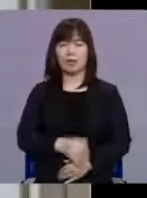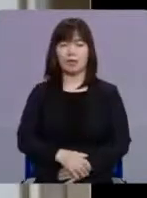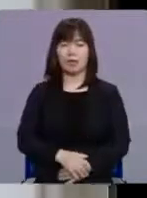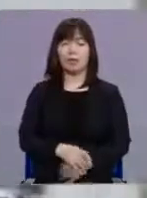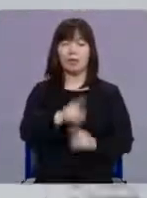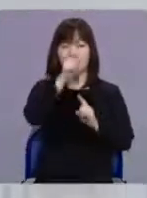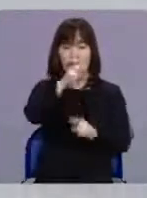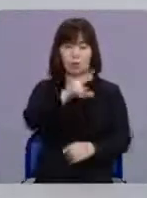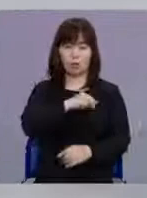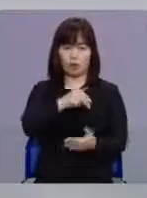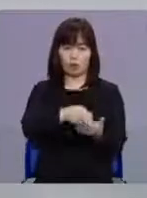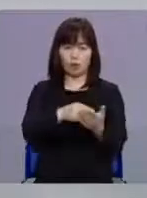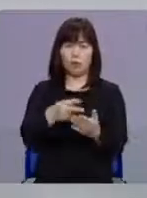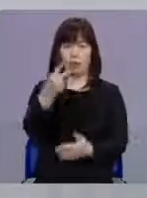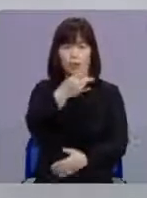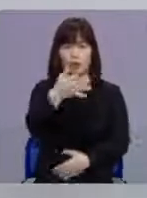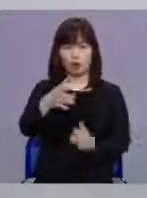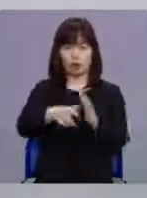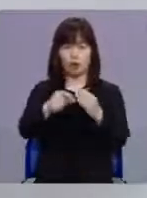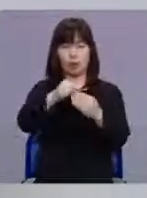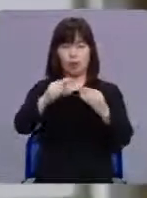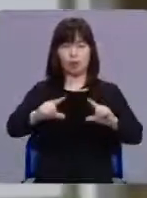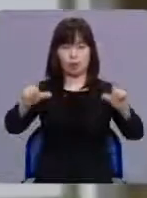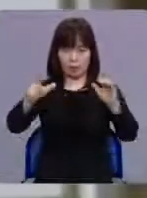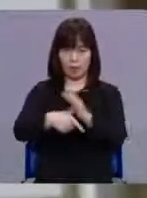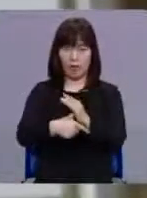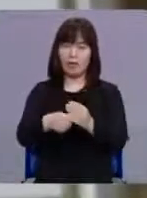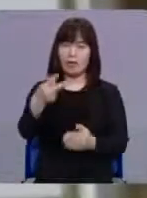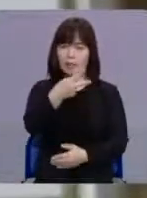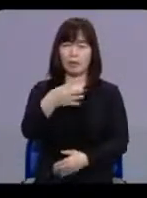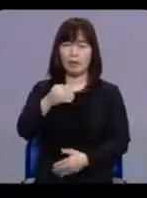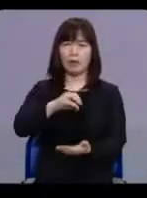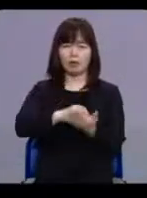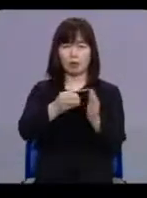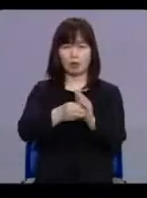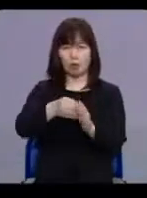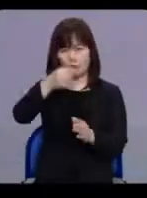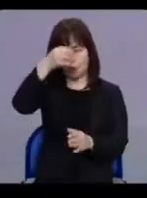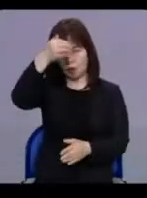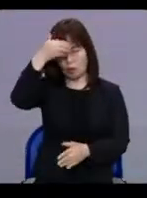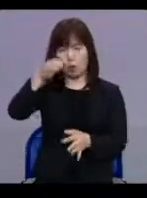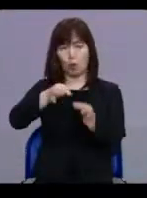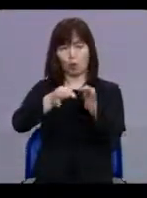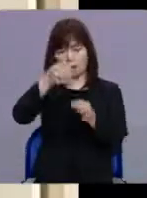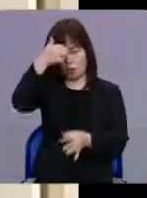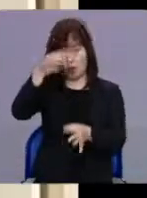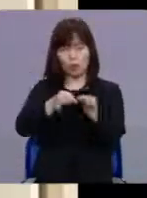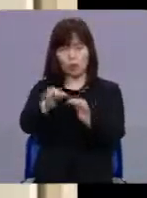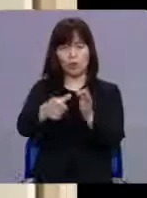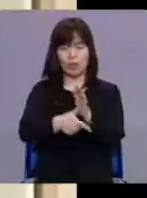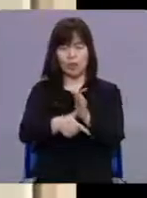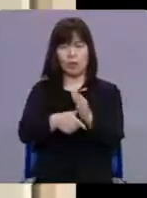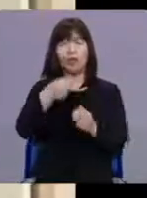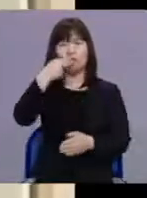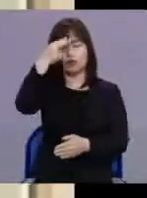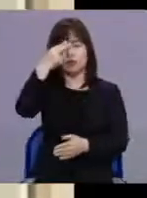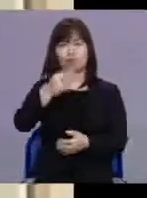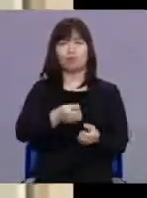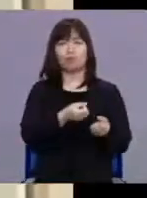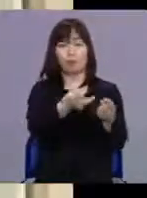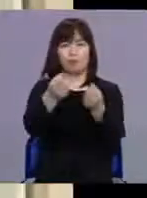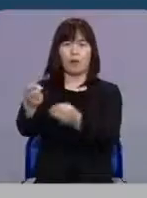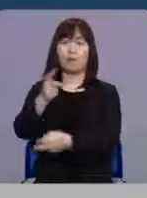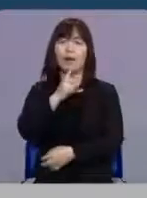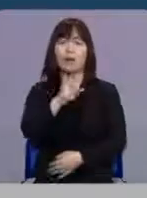위원은 지난 2019년 명절을 앞두고 2천여 만원 상당의 전통주와 책자를 선곡 국민에게 돌린 혐의 등으로 기소됐습니다